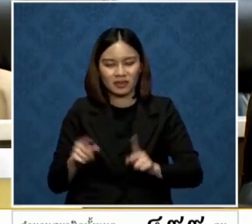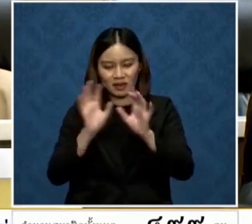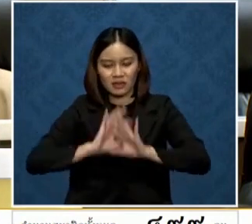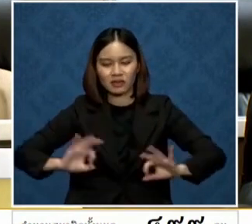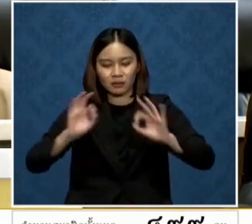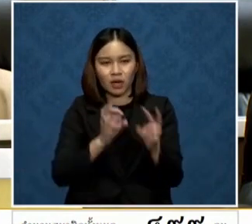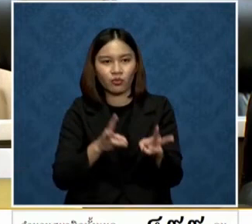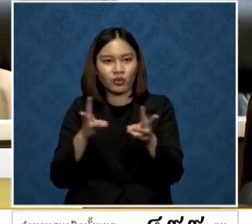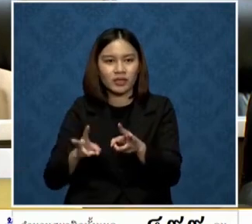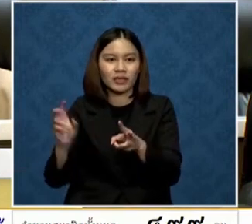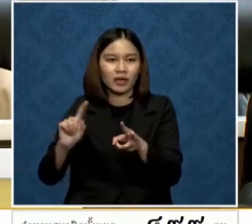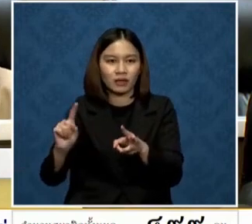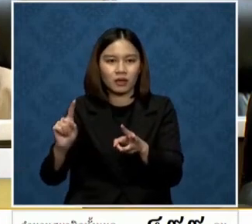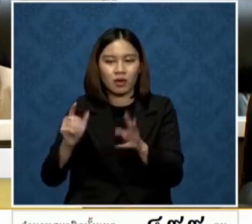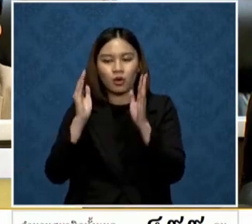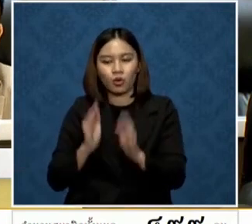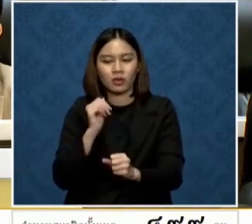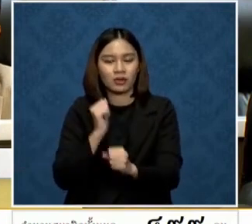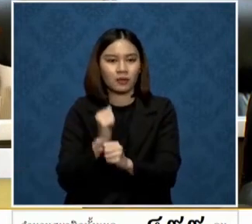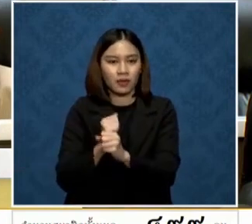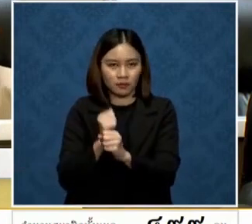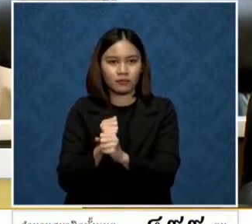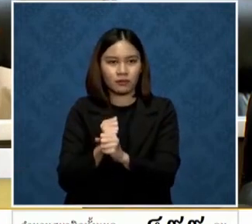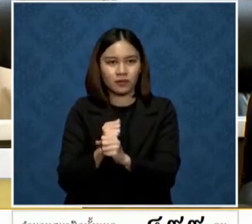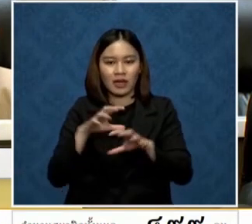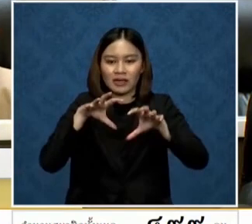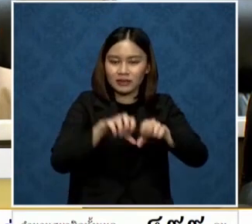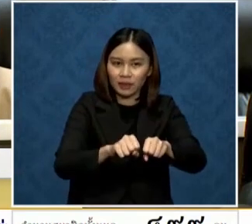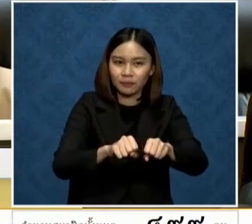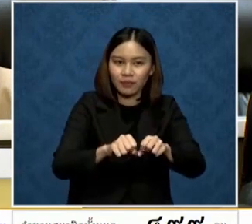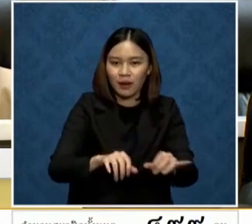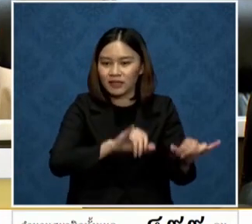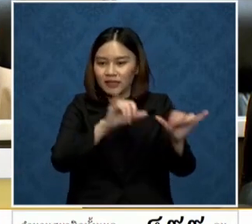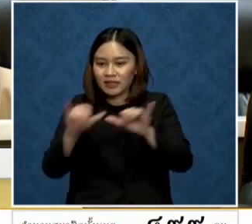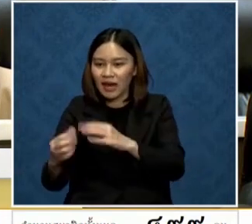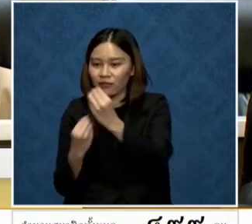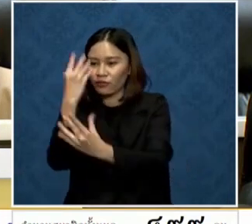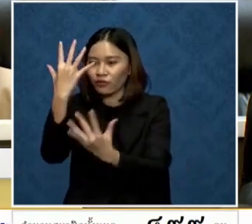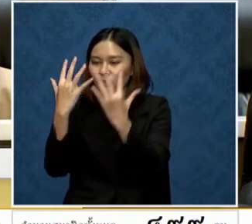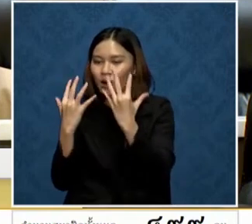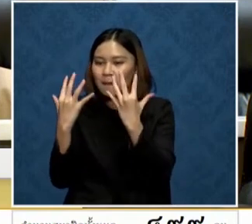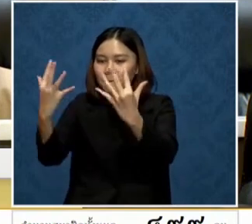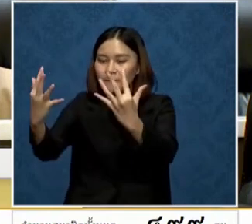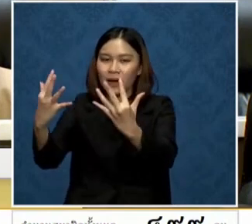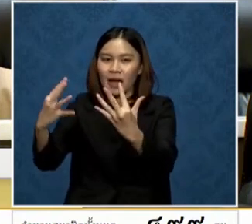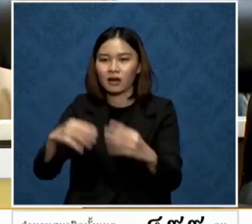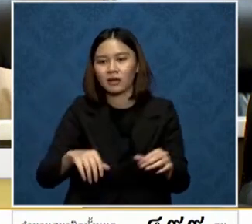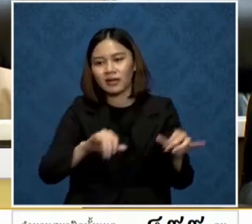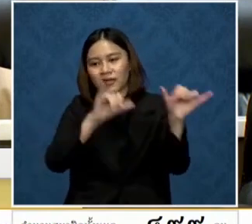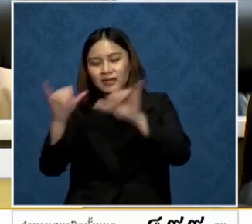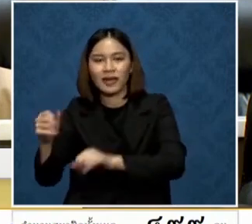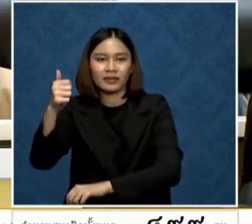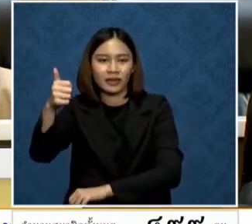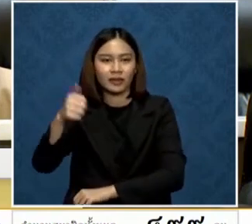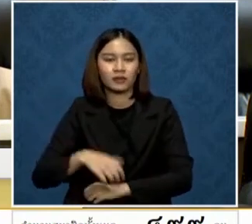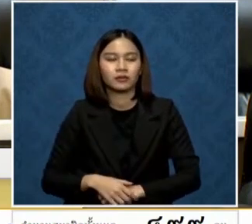มีวิธีการที่เจ้าหน้าที่สามารถจับเขาไปสู่ผืนป่าหรือไปอยู่ที่ไหนสักแห่งอีก